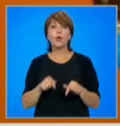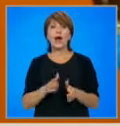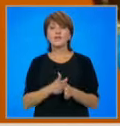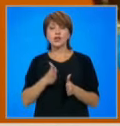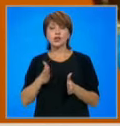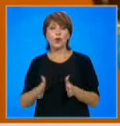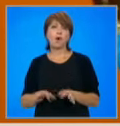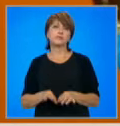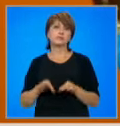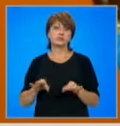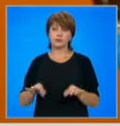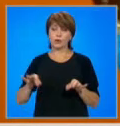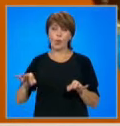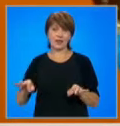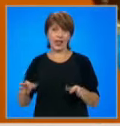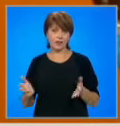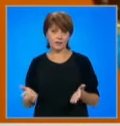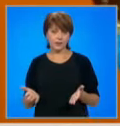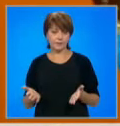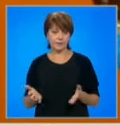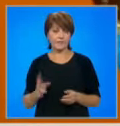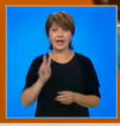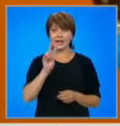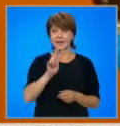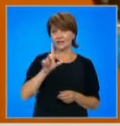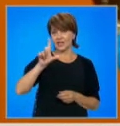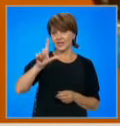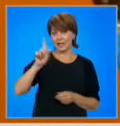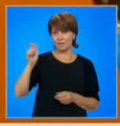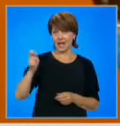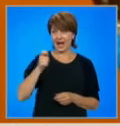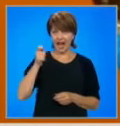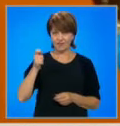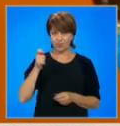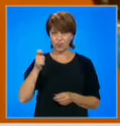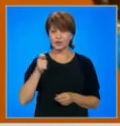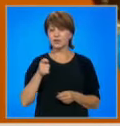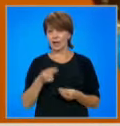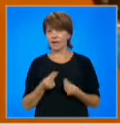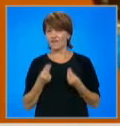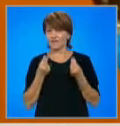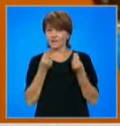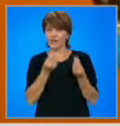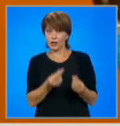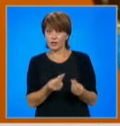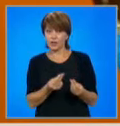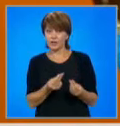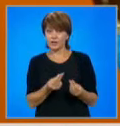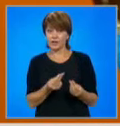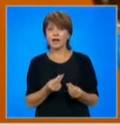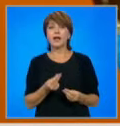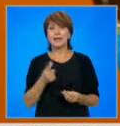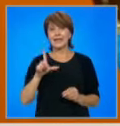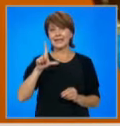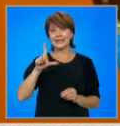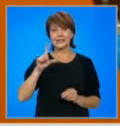се удължи. И на 27 август беше връчен и на 7 септември